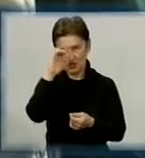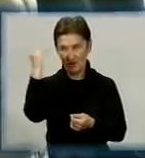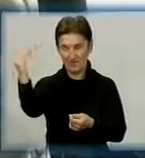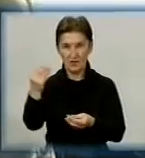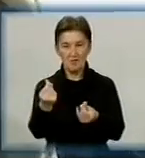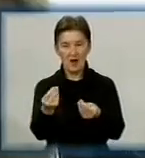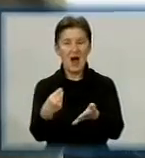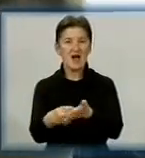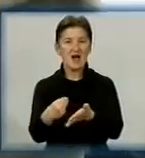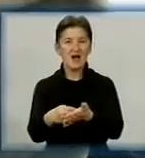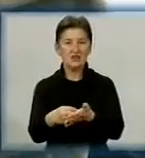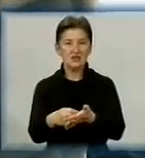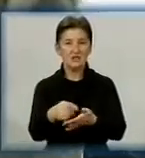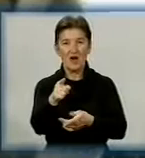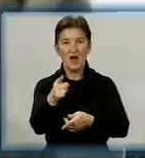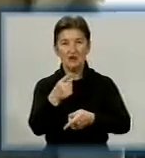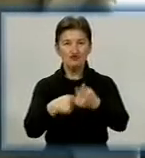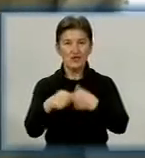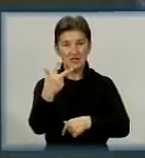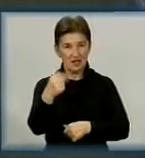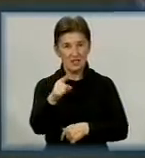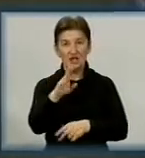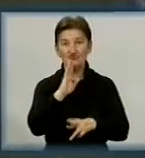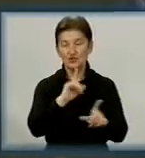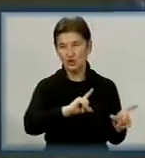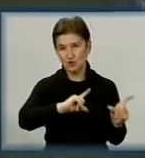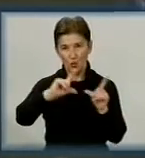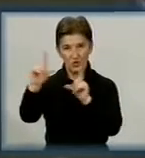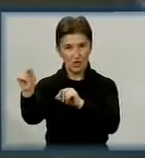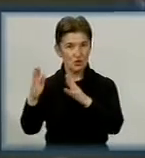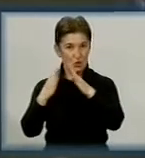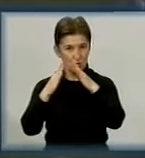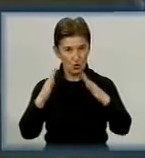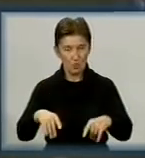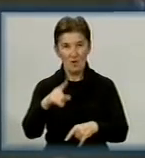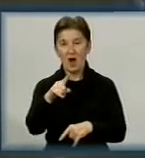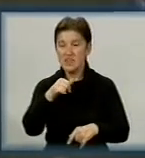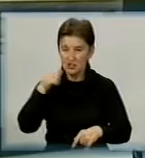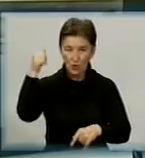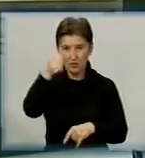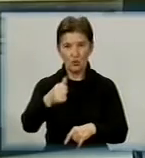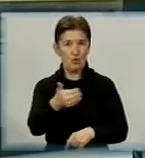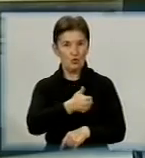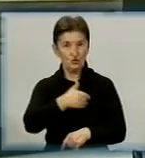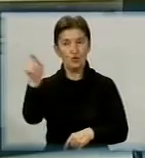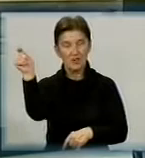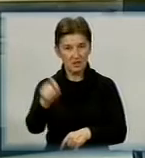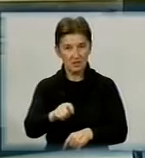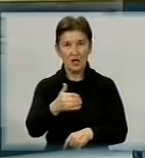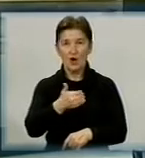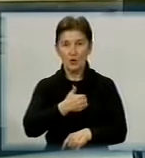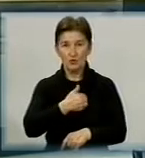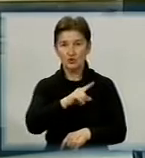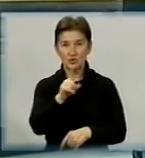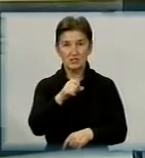казначейством. Пані Шлідія за 3 дні вже повертається додому. Наступного року хоче знову приїхати в Знам'янську здравницю. Сподівається, що за цей час усі проблеми